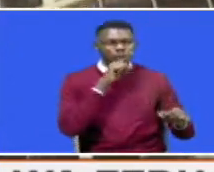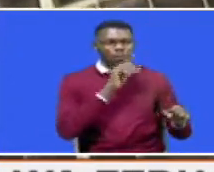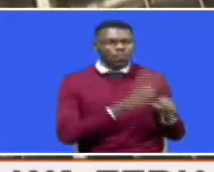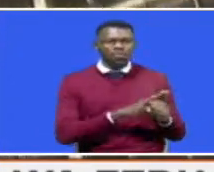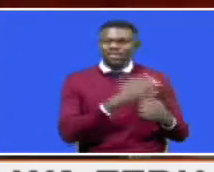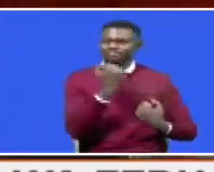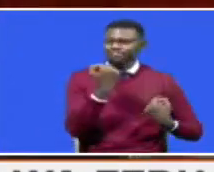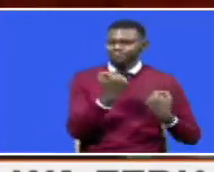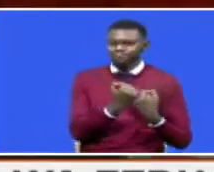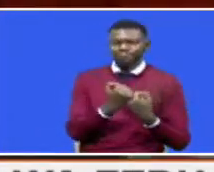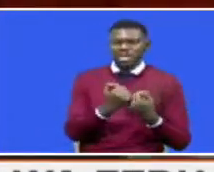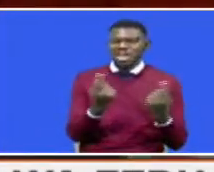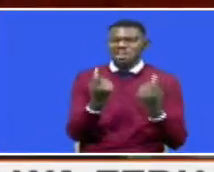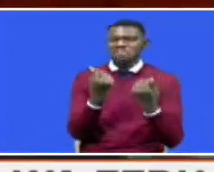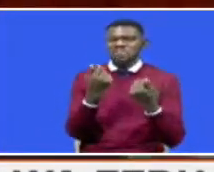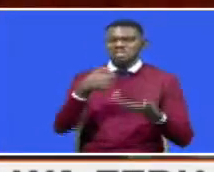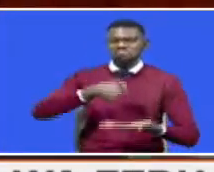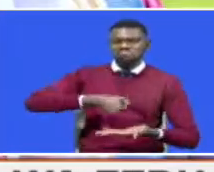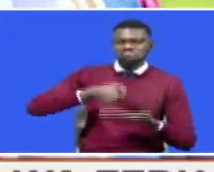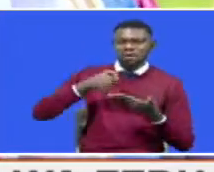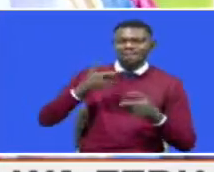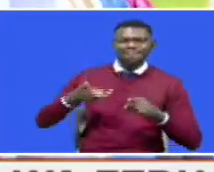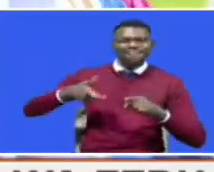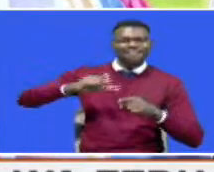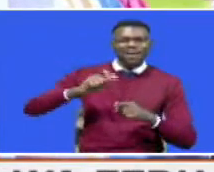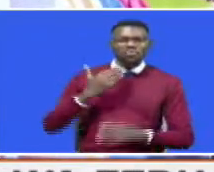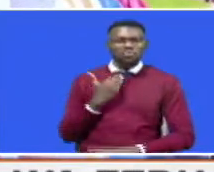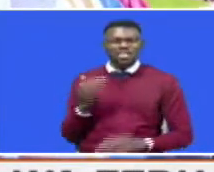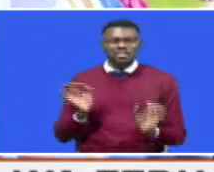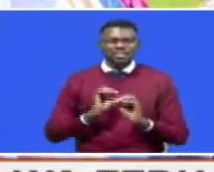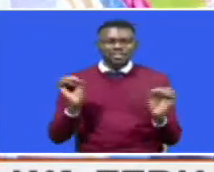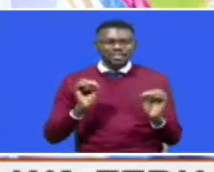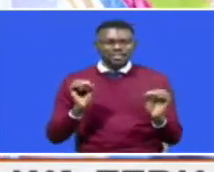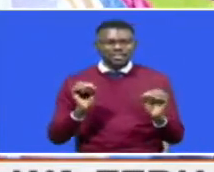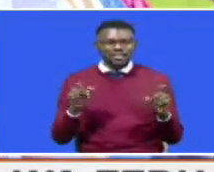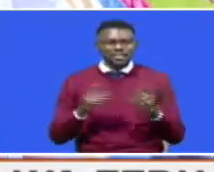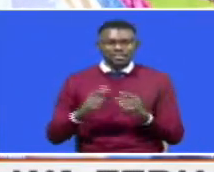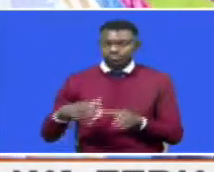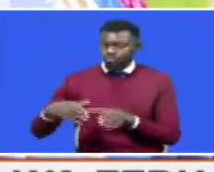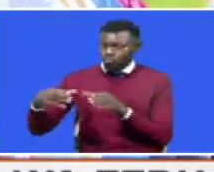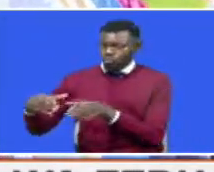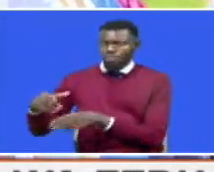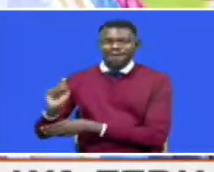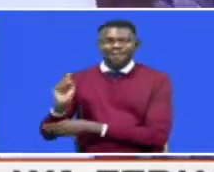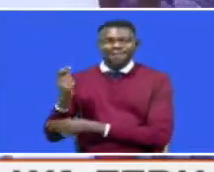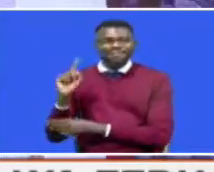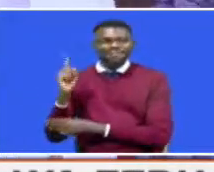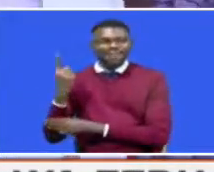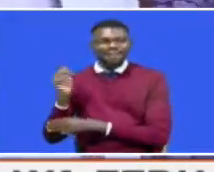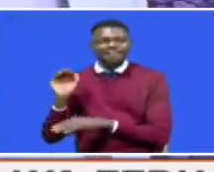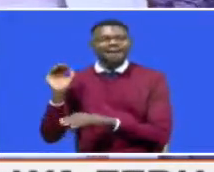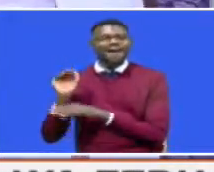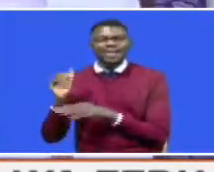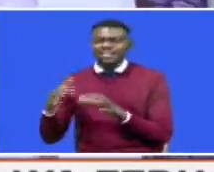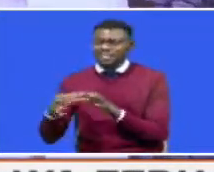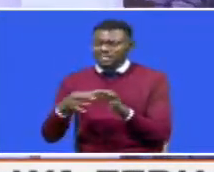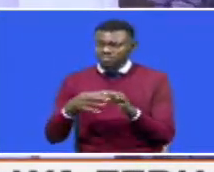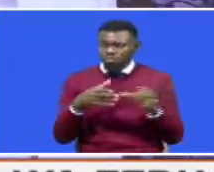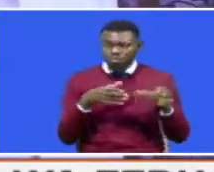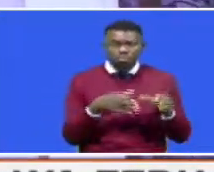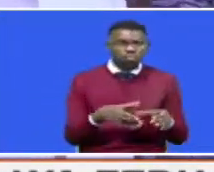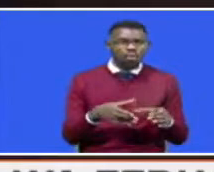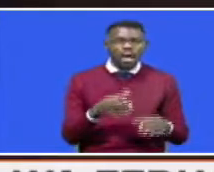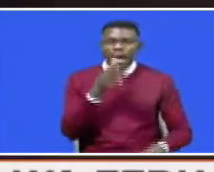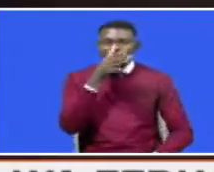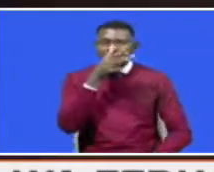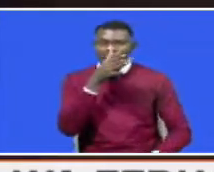mapendekezo ya bajeti utakapowasilishwa bungeni. Hata hivyo, wana Kenya Kwanza wamewashawishi wana Azimio wasite kuwadanganya